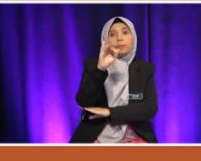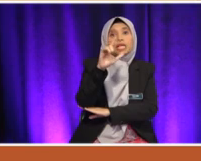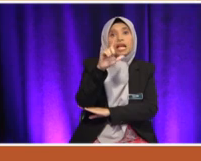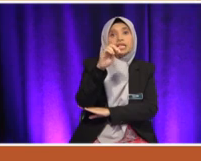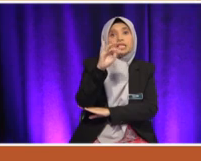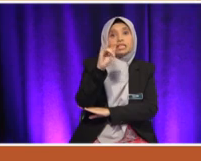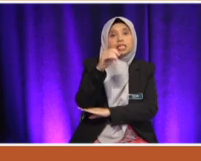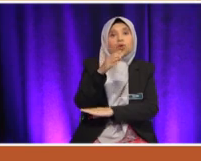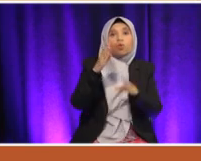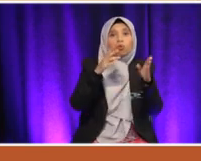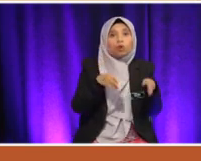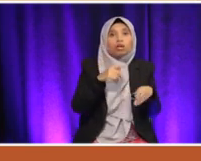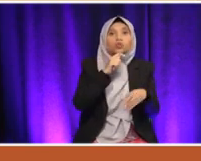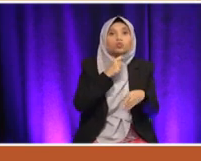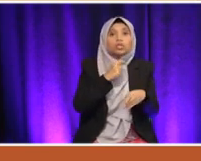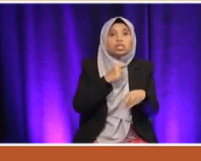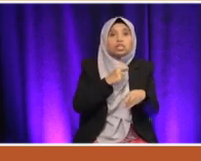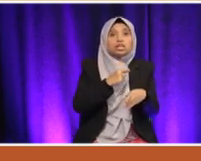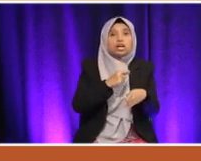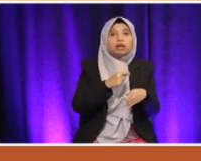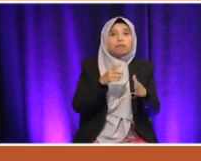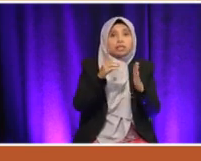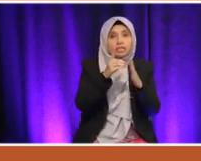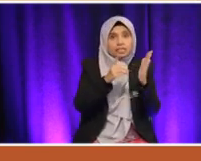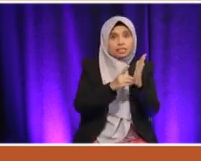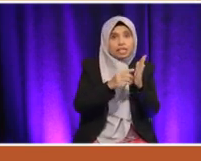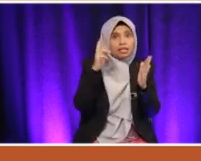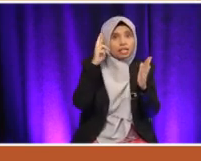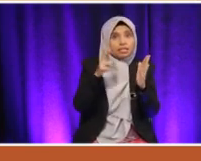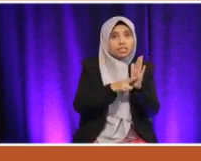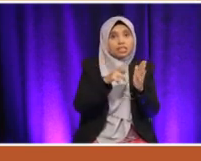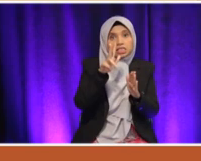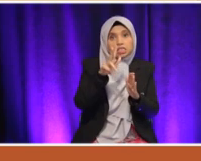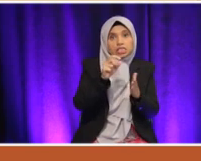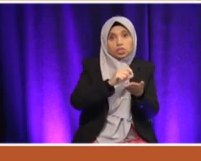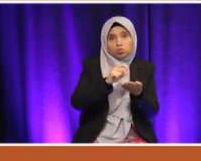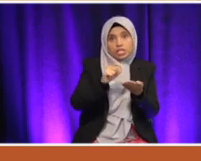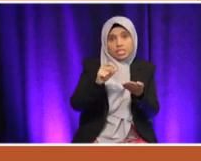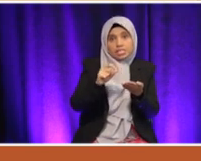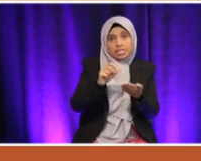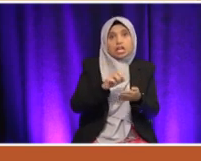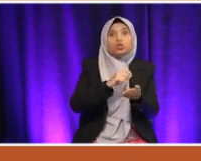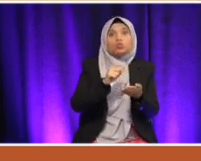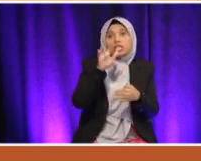berdasarkan rajah tigo Tuliskan 5 tulis Oke